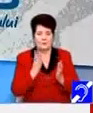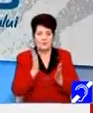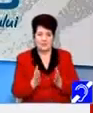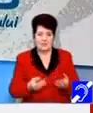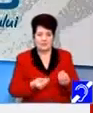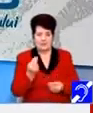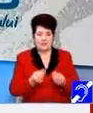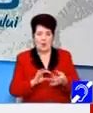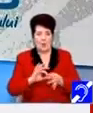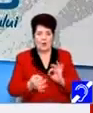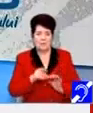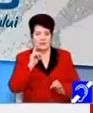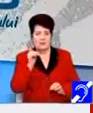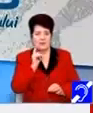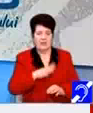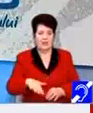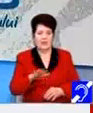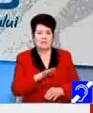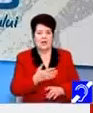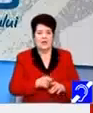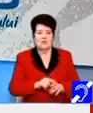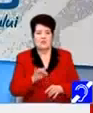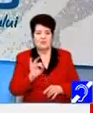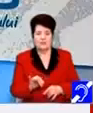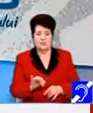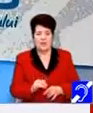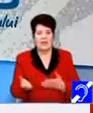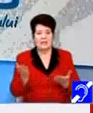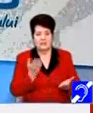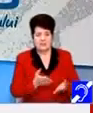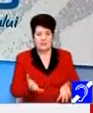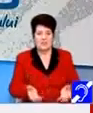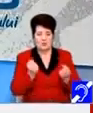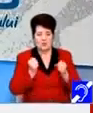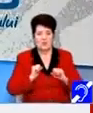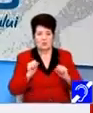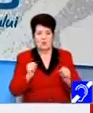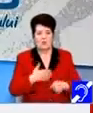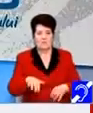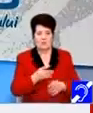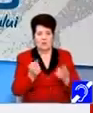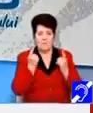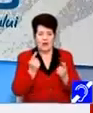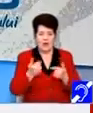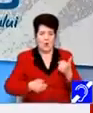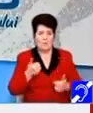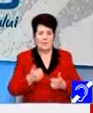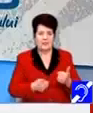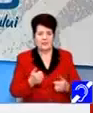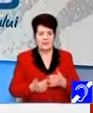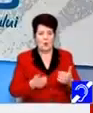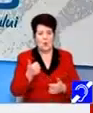dedicat Jocurilor Olimpice de Tineret din Buenos Aires și motoul ne îndeamnă să susținem sportivii noștri la marea competiție.